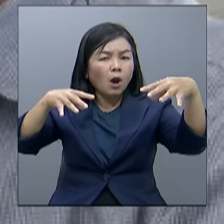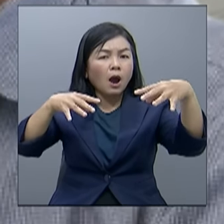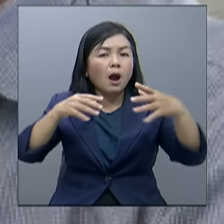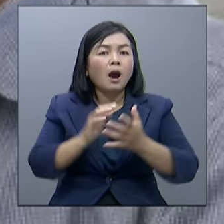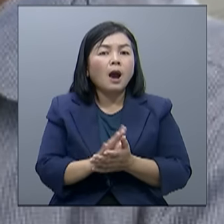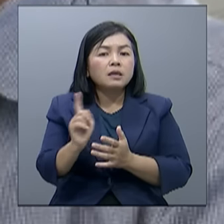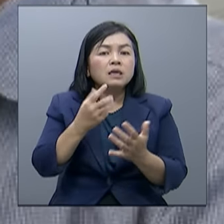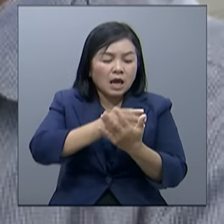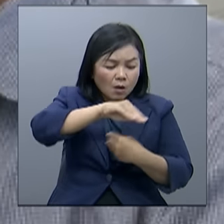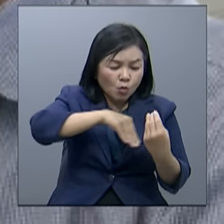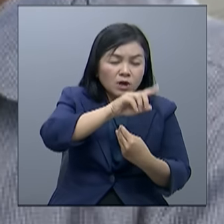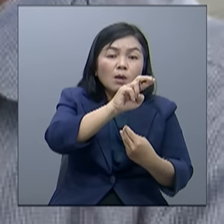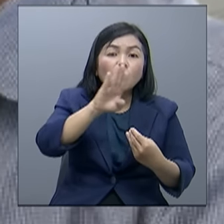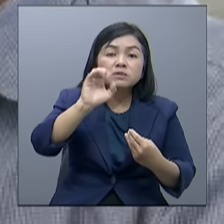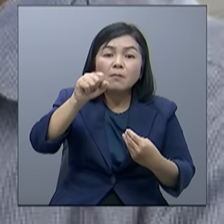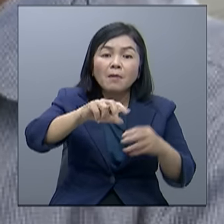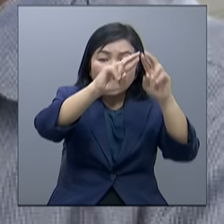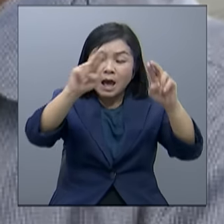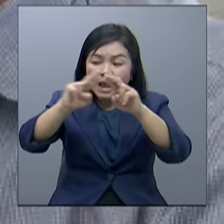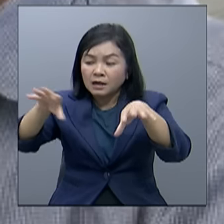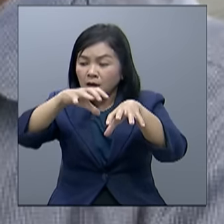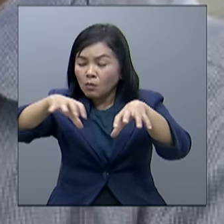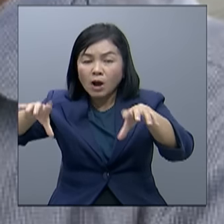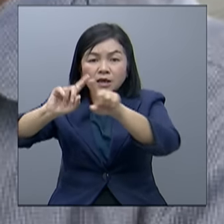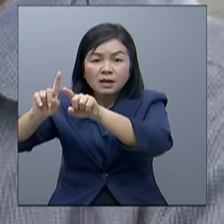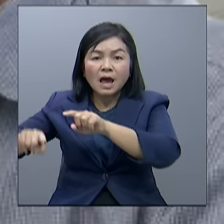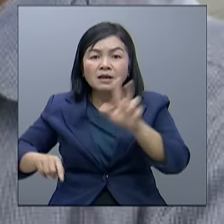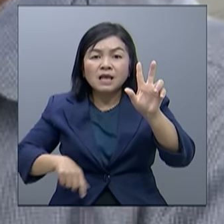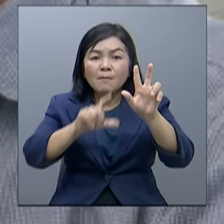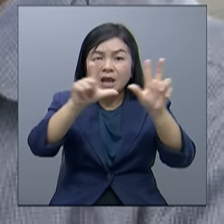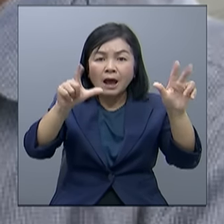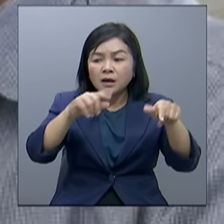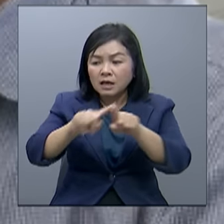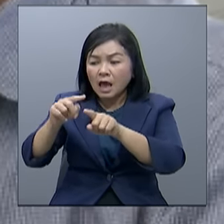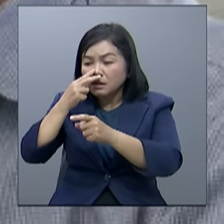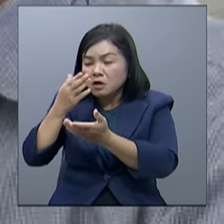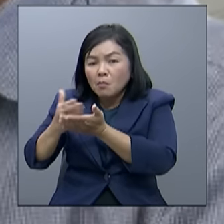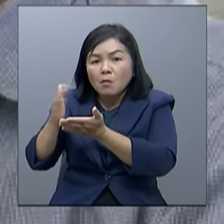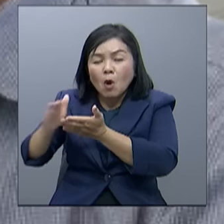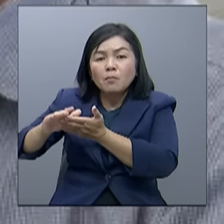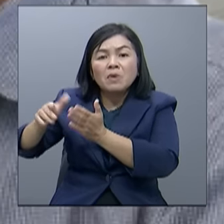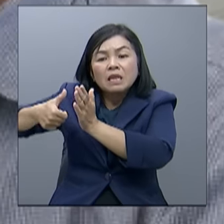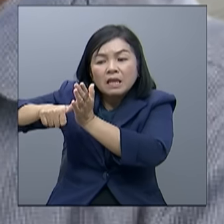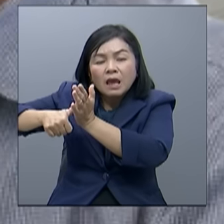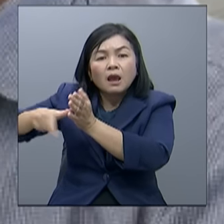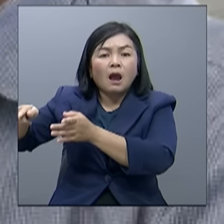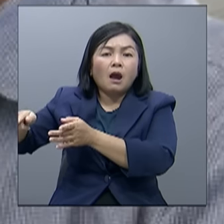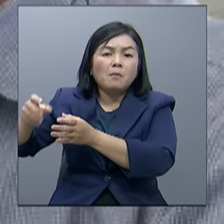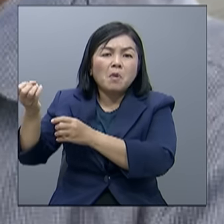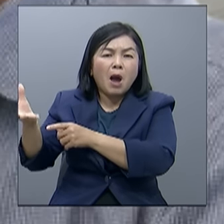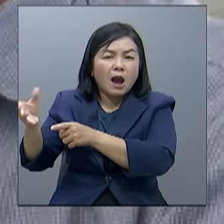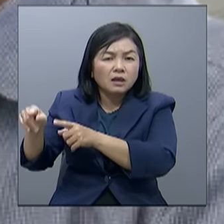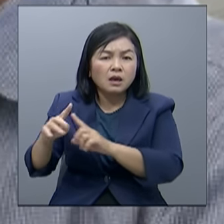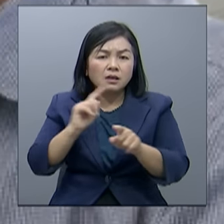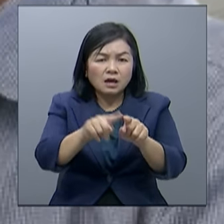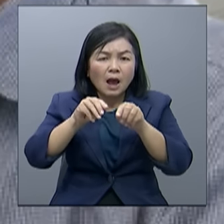ามีธุรกิจอยู่ในประเทศไทยประมาณ3ล้านรายแต่ว่าเงินที่ได้ถ้าเราดูข่าวจะสังเกตว่าเขากระจุกตัวซื้อแค่บางอย่างไม่ได้กระ